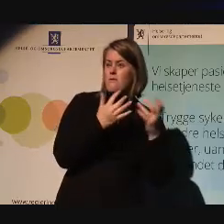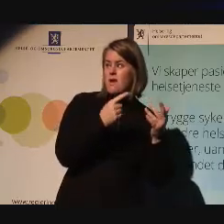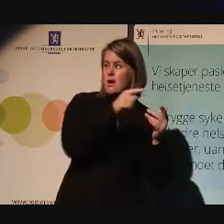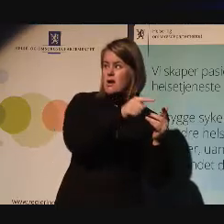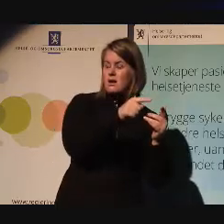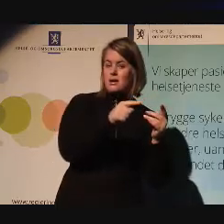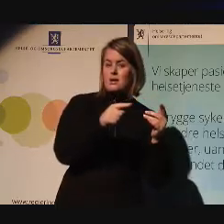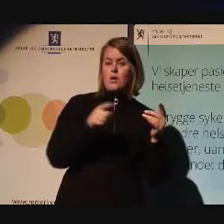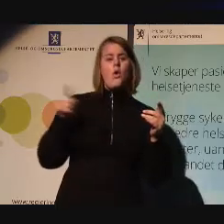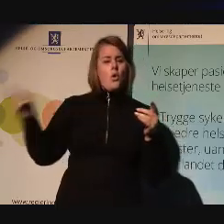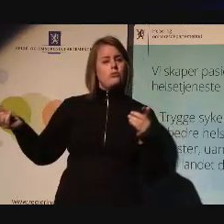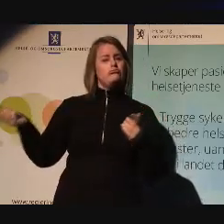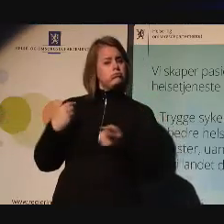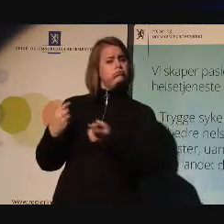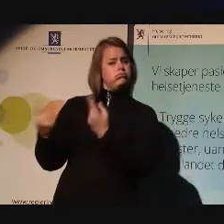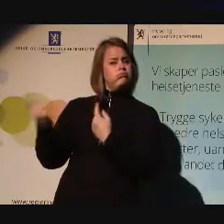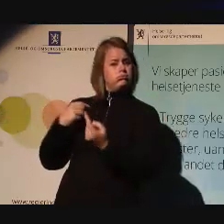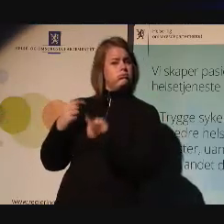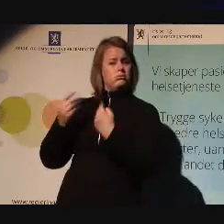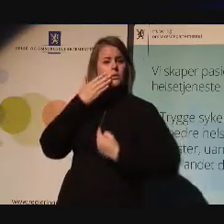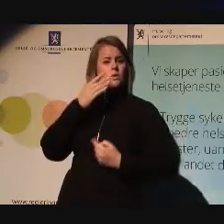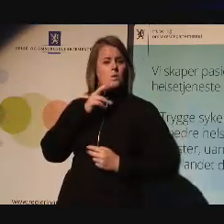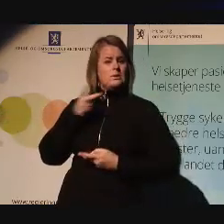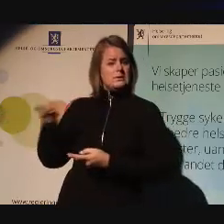hun kom med gode svar.